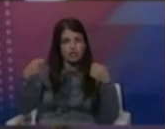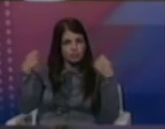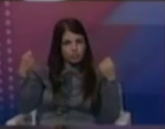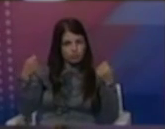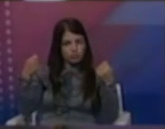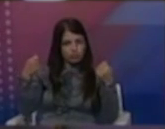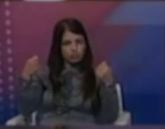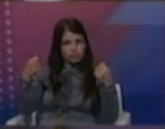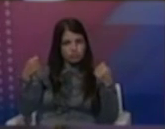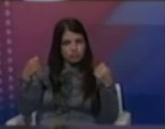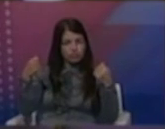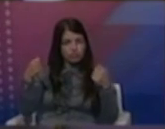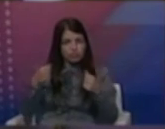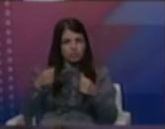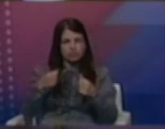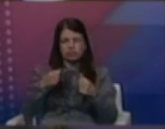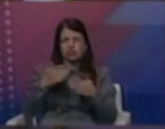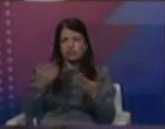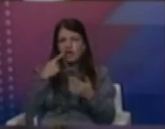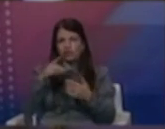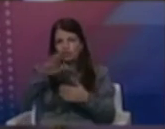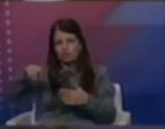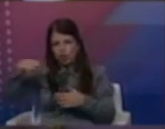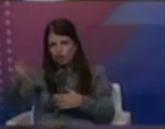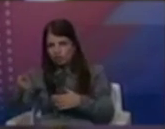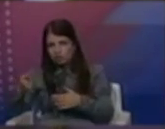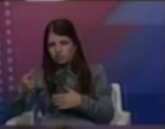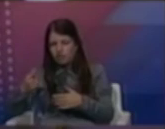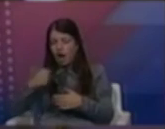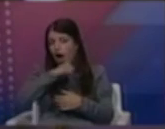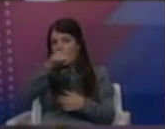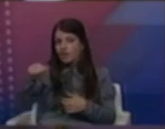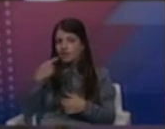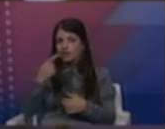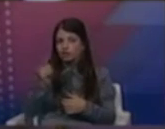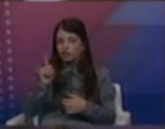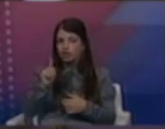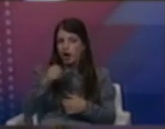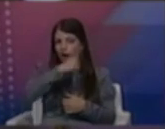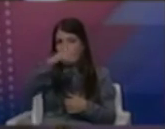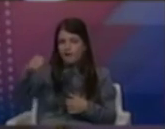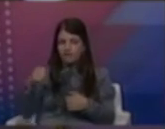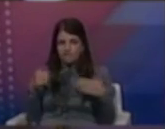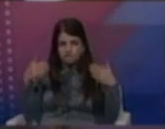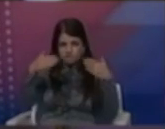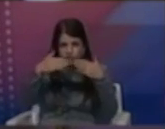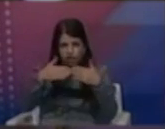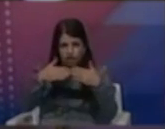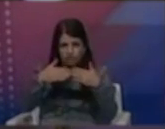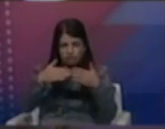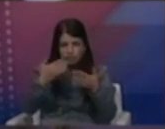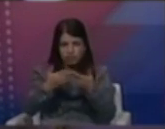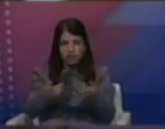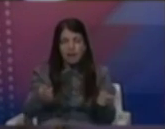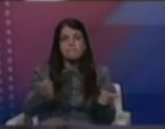id-diska ta' ħadd ieħor għaliex għandkom tażlu lili biex nirbħu l-elezzjoni. Aħna ngħidu aħna ffukati fuq li